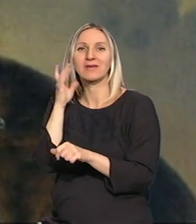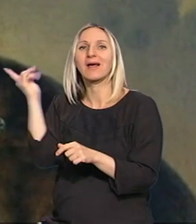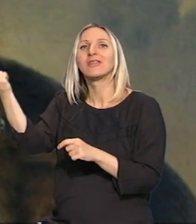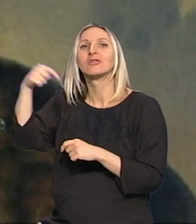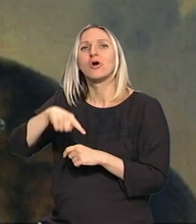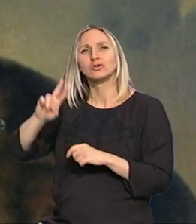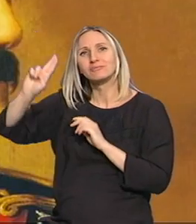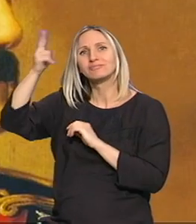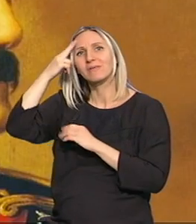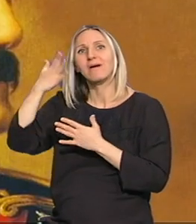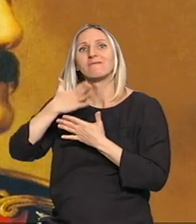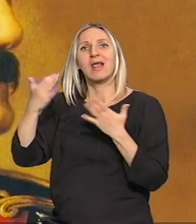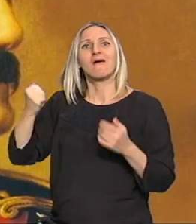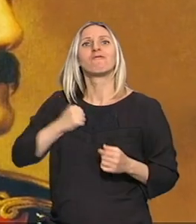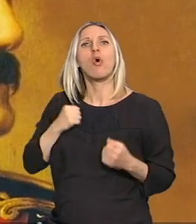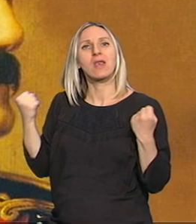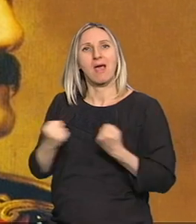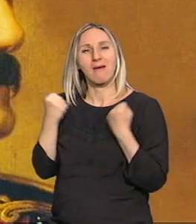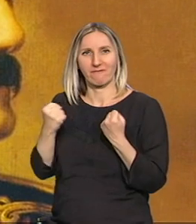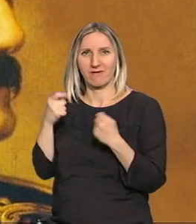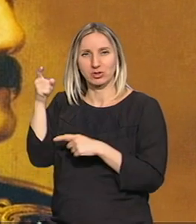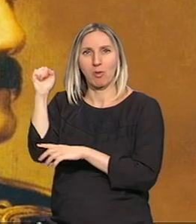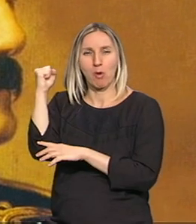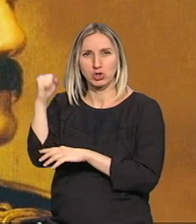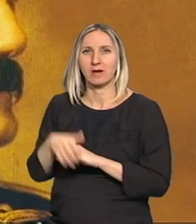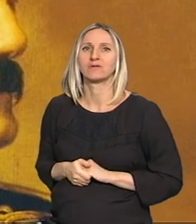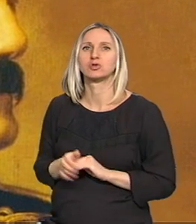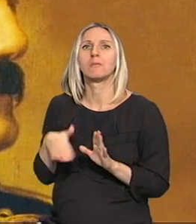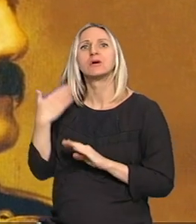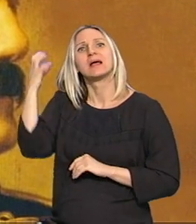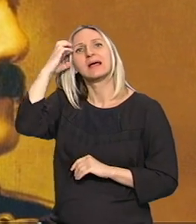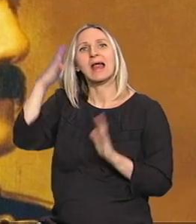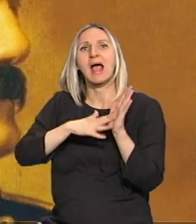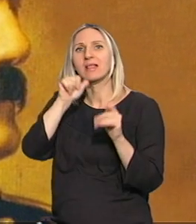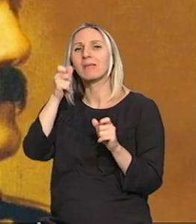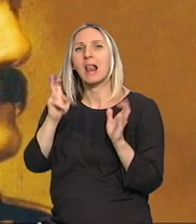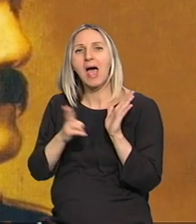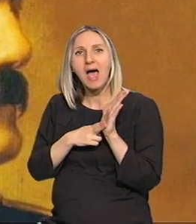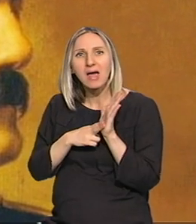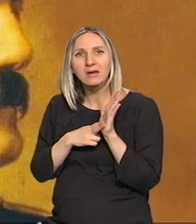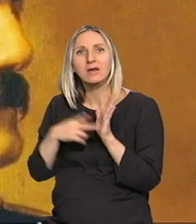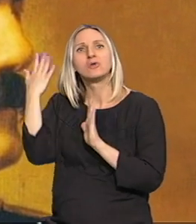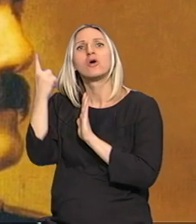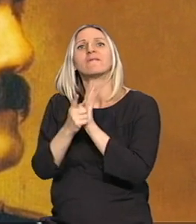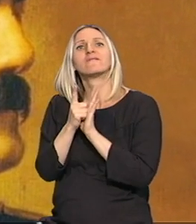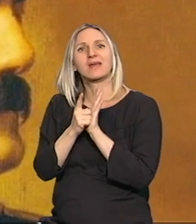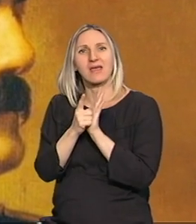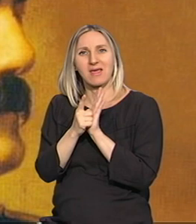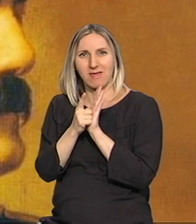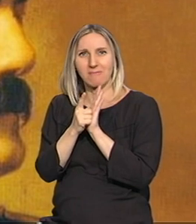čuvene velike vojne manevre u Požarevac. Zatim kralja Milana i tadašnjeg, to je kralja